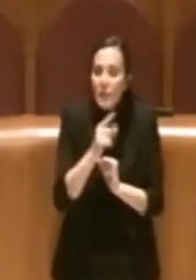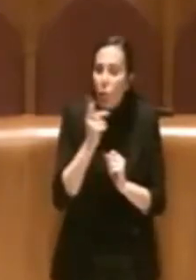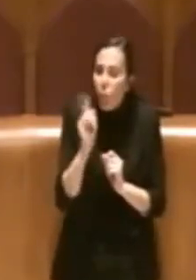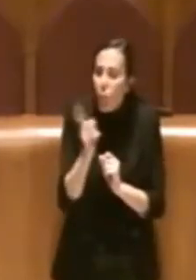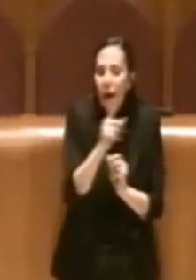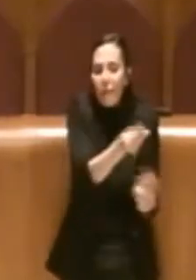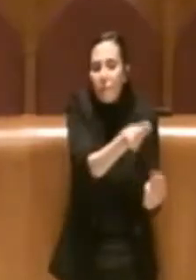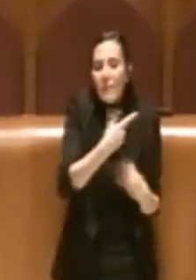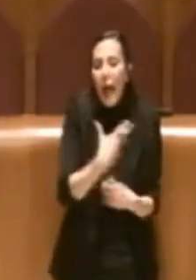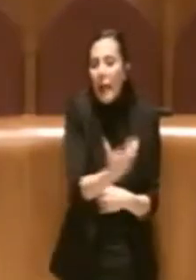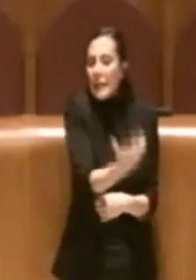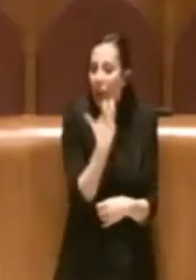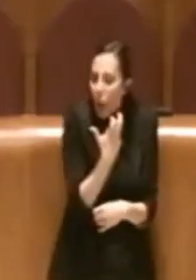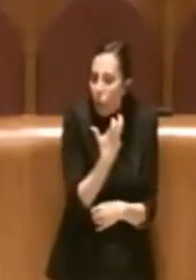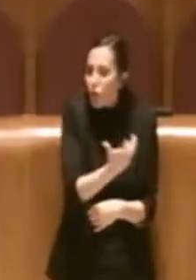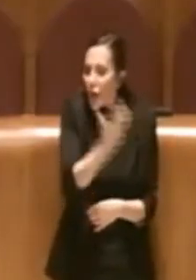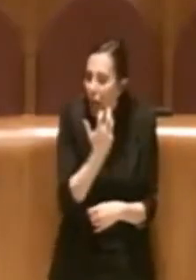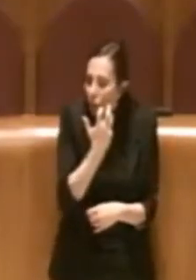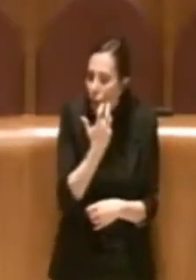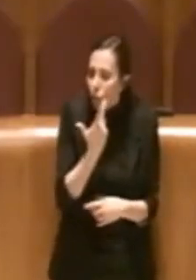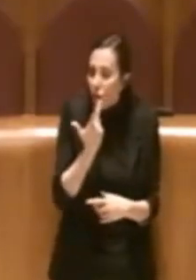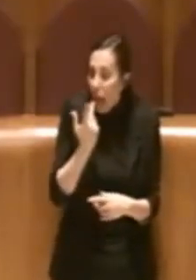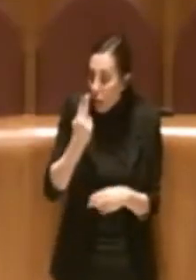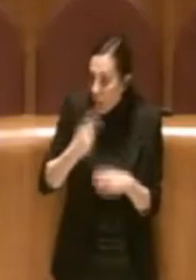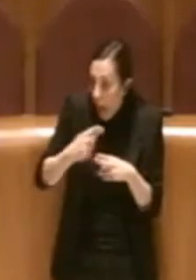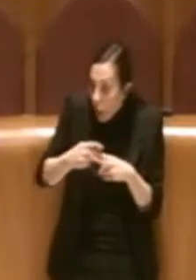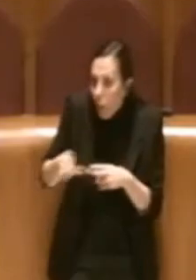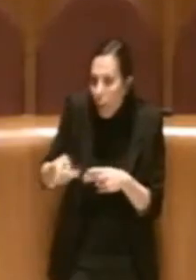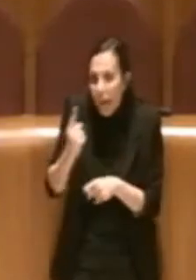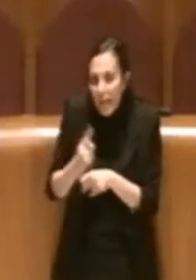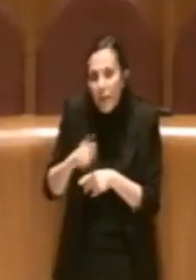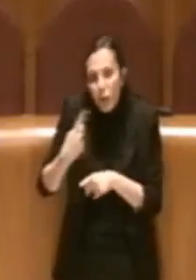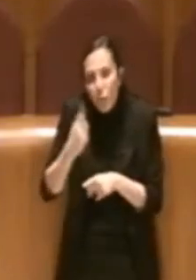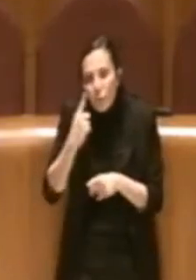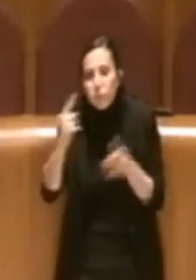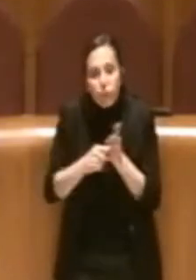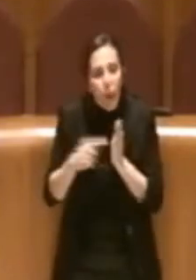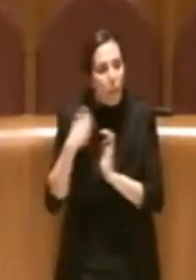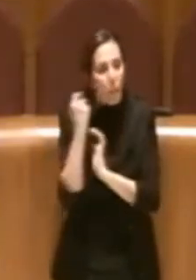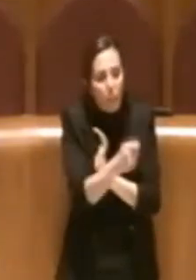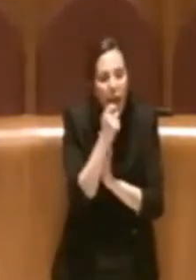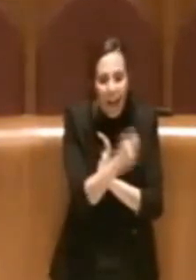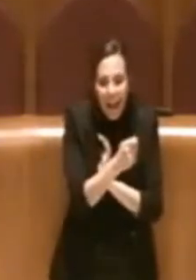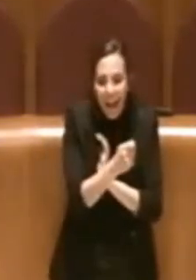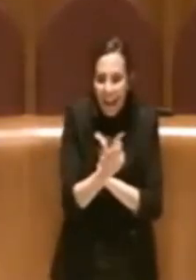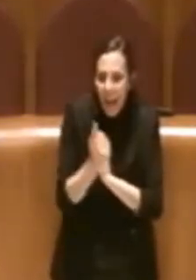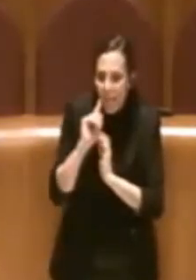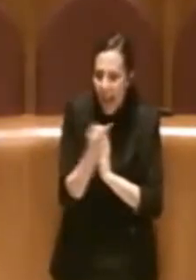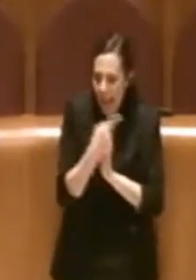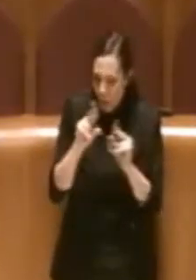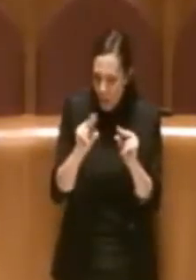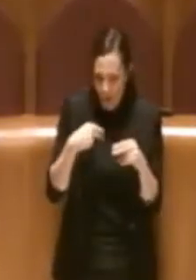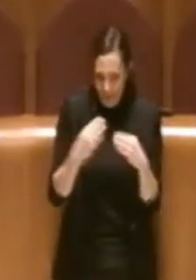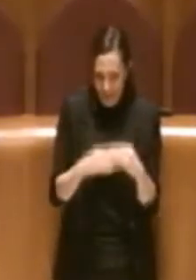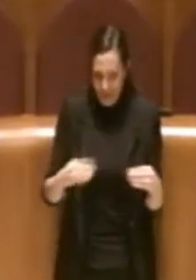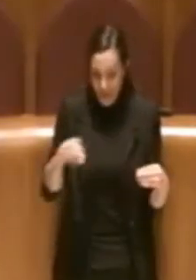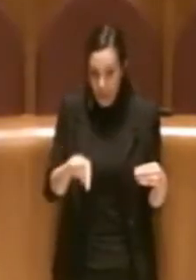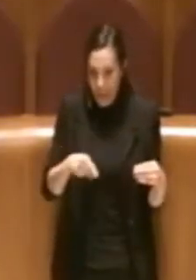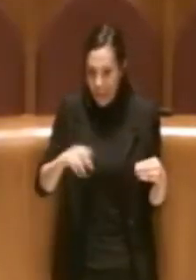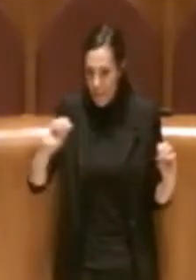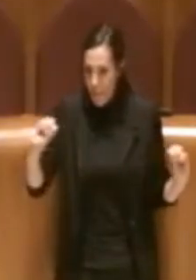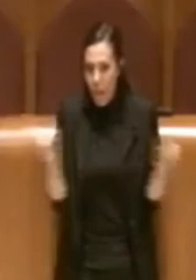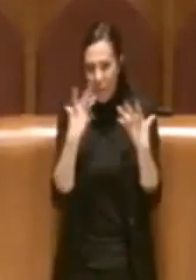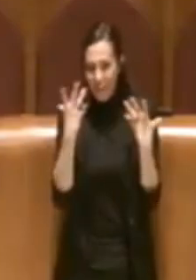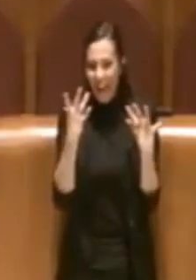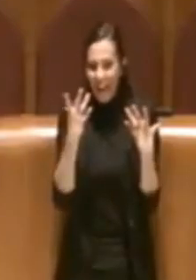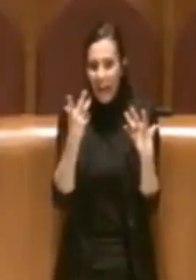ovviamente forse perdenti, dove Roma Capitale soccombe, a questo punto conviene, con i nuovi strumenti che abbiamo e moderni,